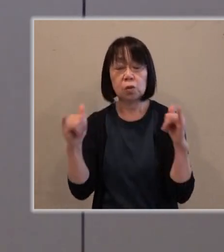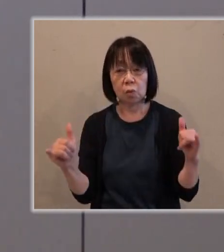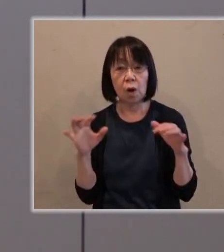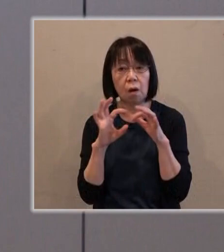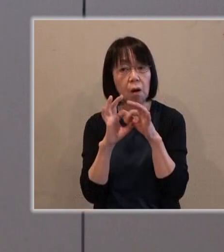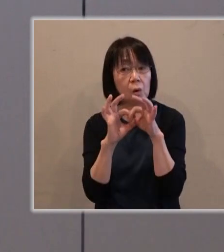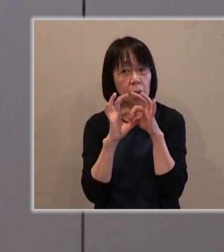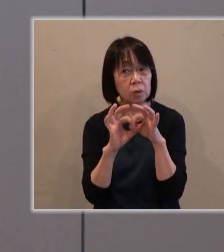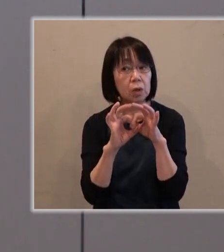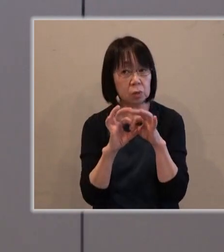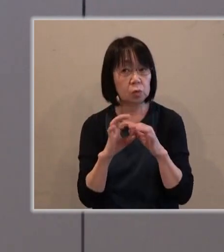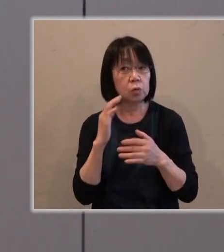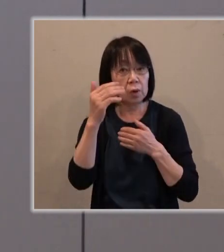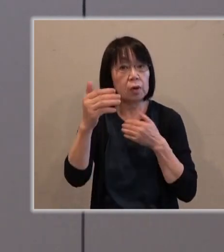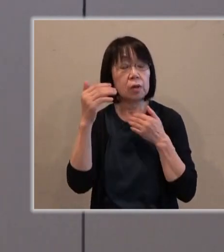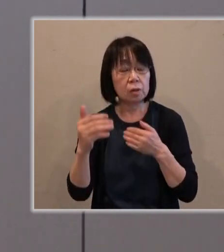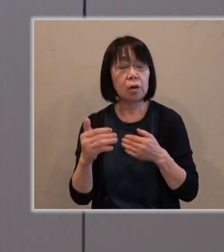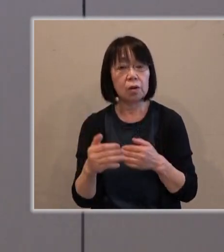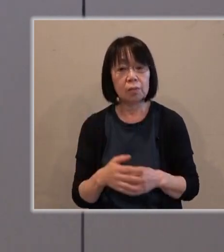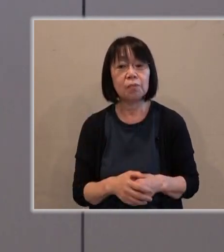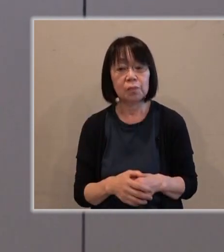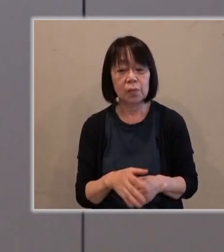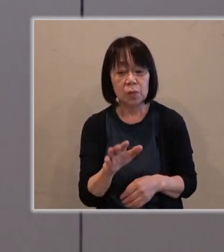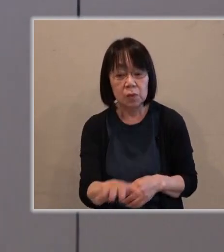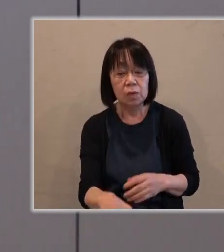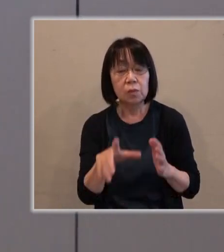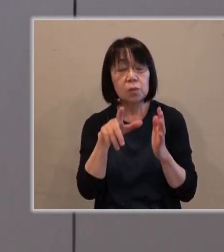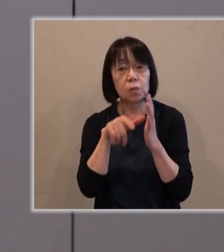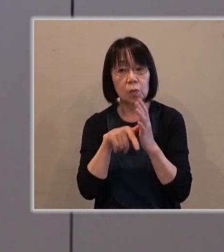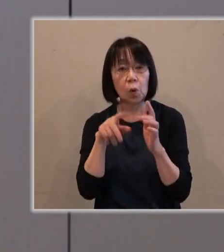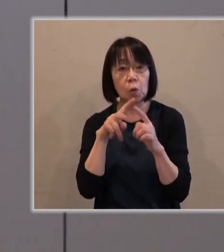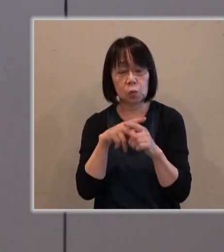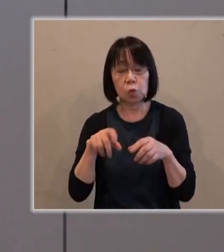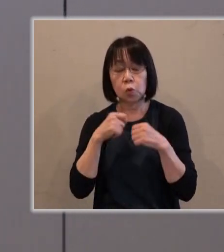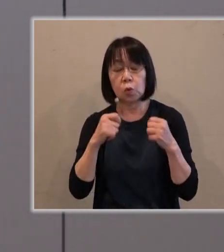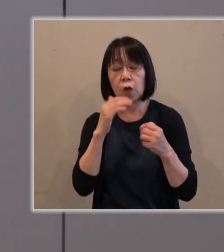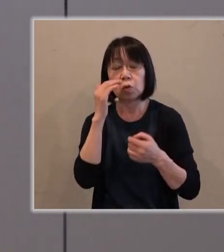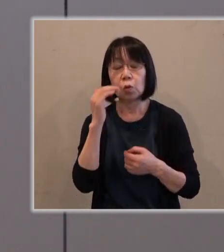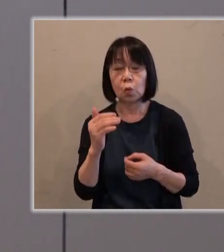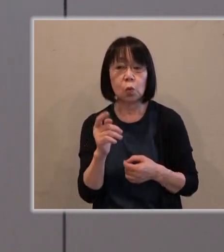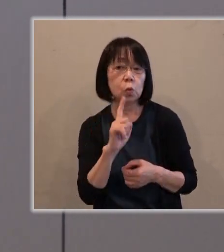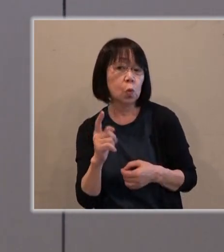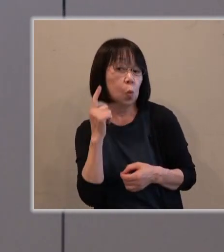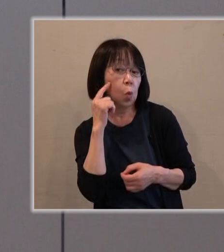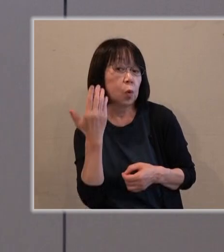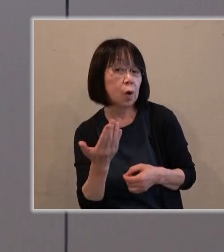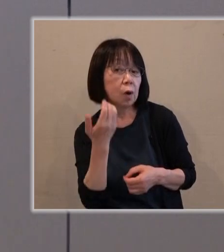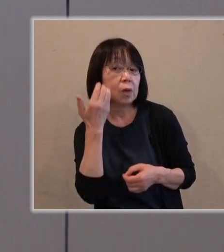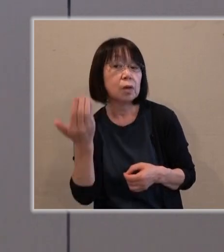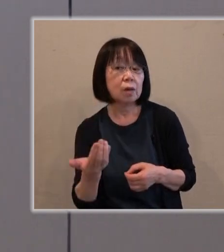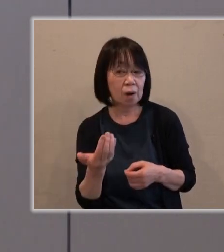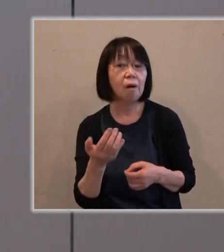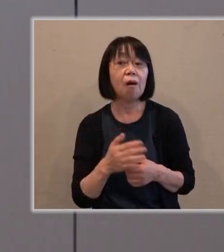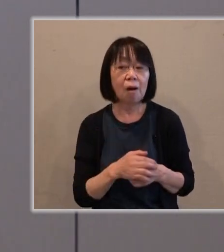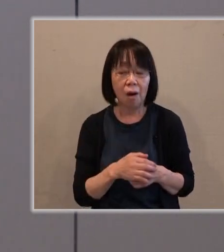幼い子たちも障害者のことどう思うって聞いたら、なんか少しでもプラスな言葉が出てくると、あ、社会も変わってきたんだ